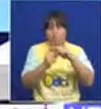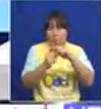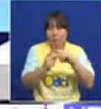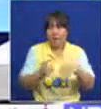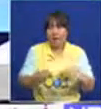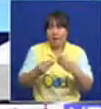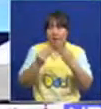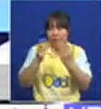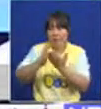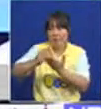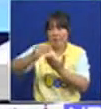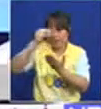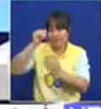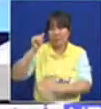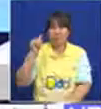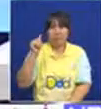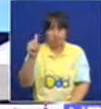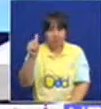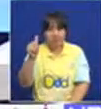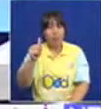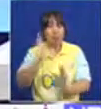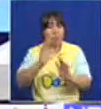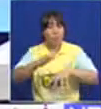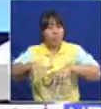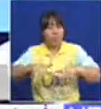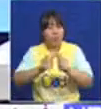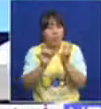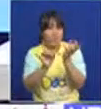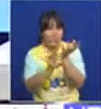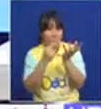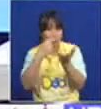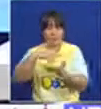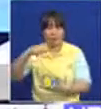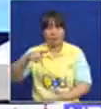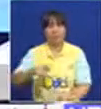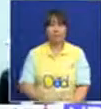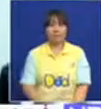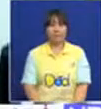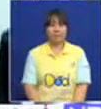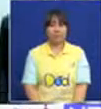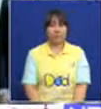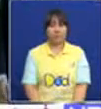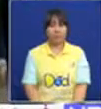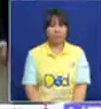เป็นเลิศแล้วก็ขณะเดียวกันก็สร้างพลเมืองคุณภาพติดตามจากรายงานครับ